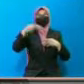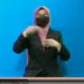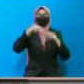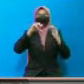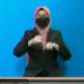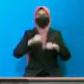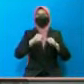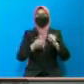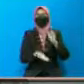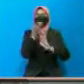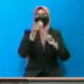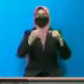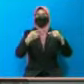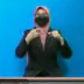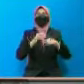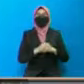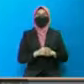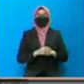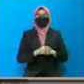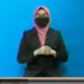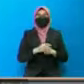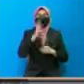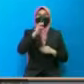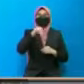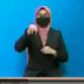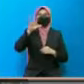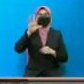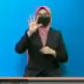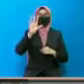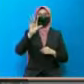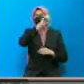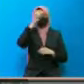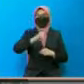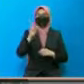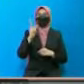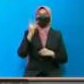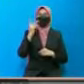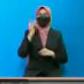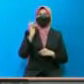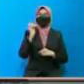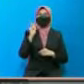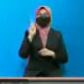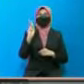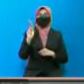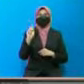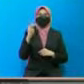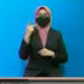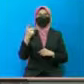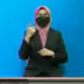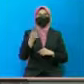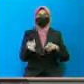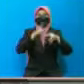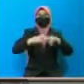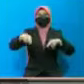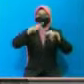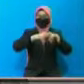devschool diantara 65 hingga 700 pada qnq tahun ini saya ini mereka Khan bau peningkatan